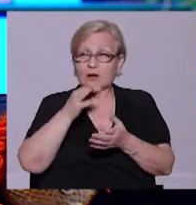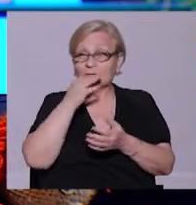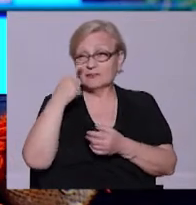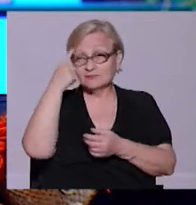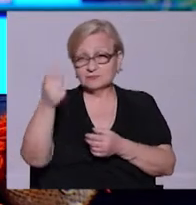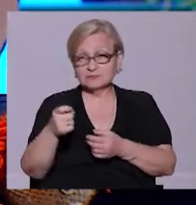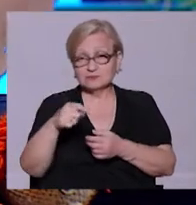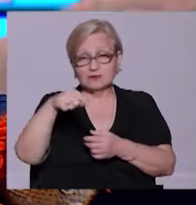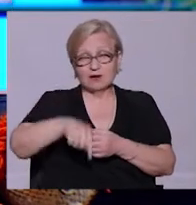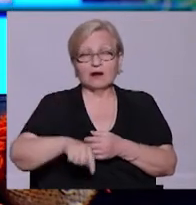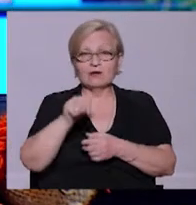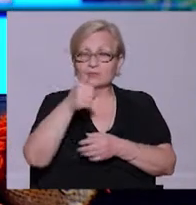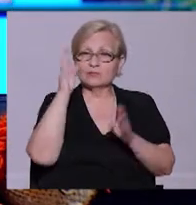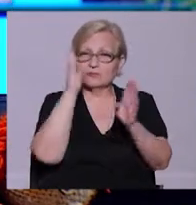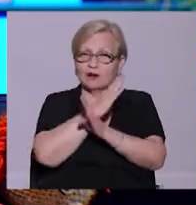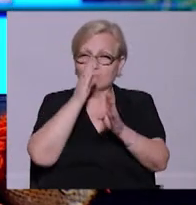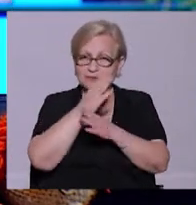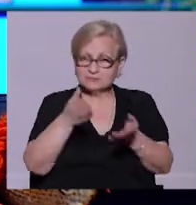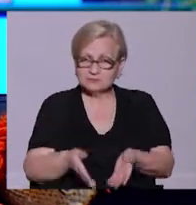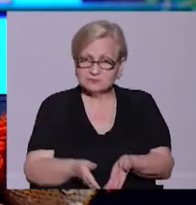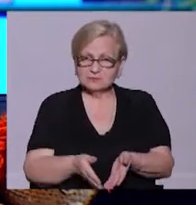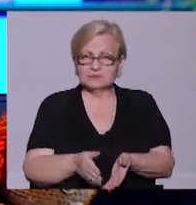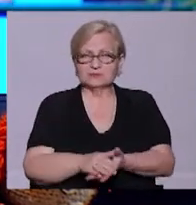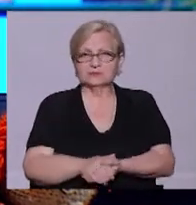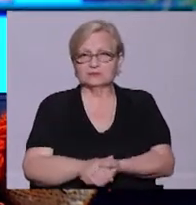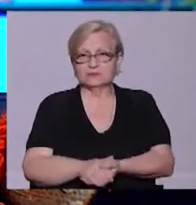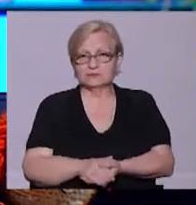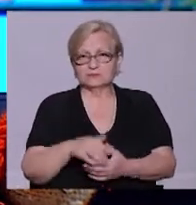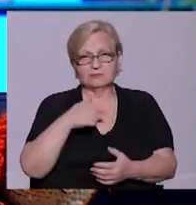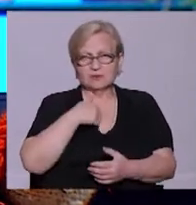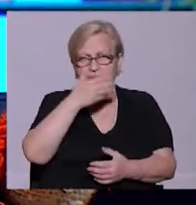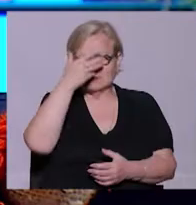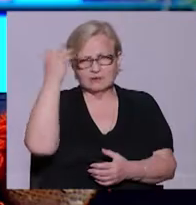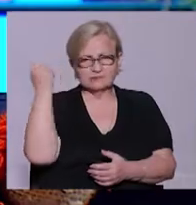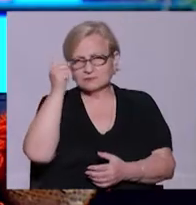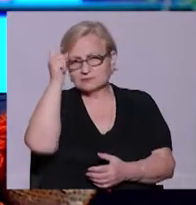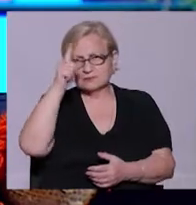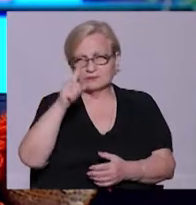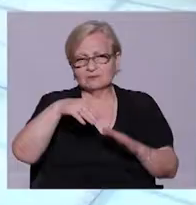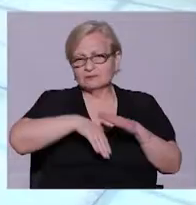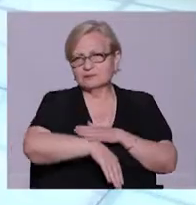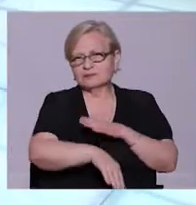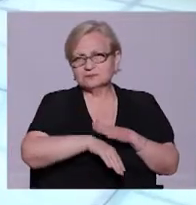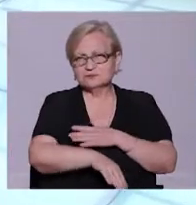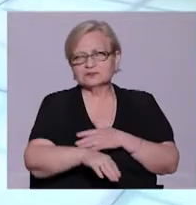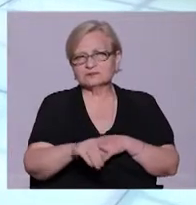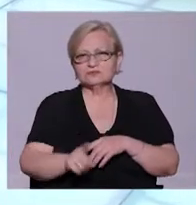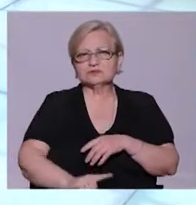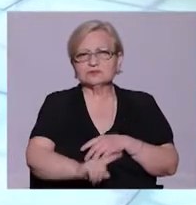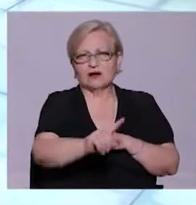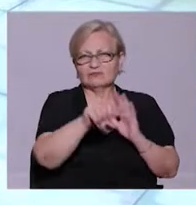შევატყობინე, აქ როგორი ამინდებია და არც ის დამვიწყებია სარდაფში თაგვი რომ